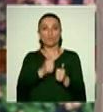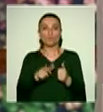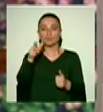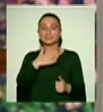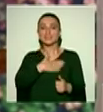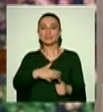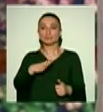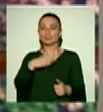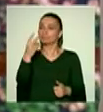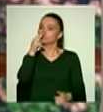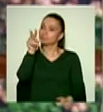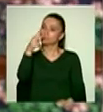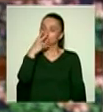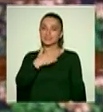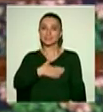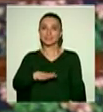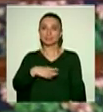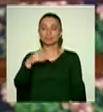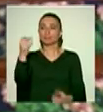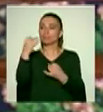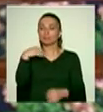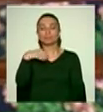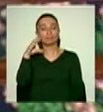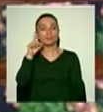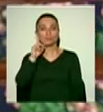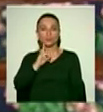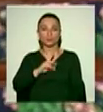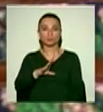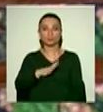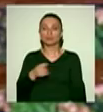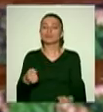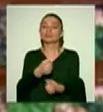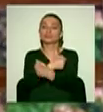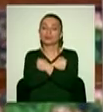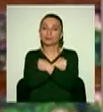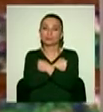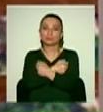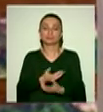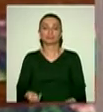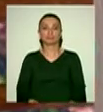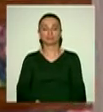ყოველთვის სასიამოვნო იყო მისთვის გეყურებინა, გესმინა.